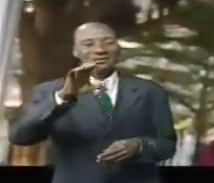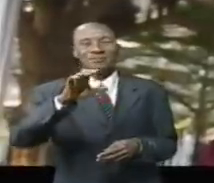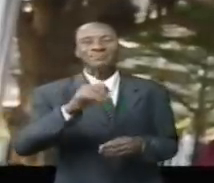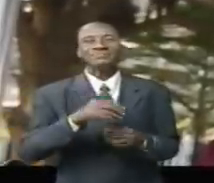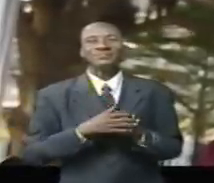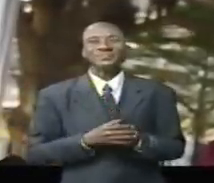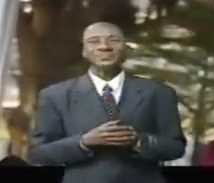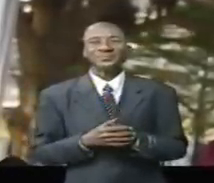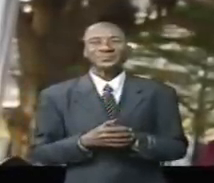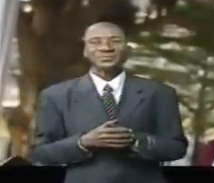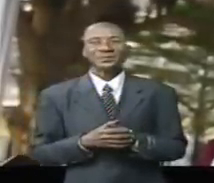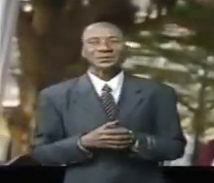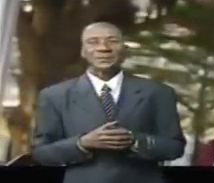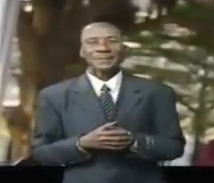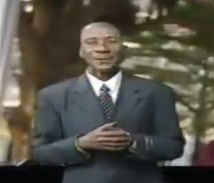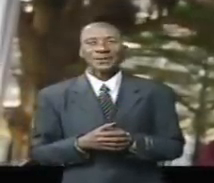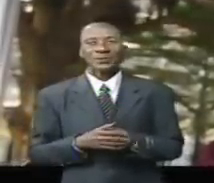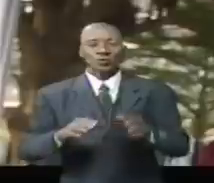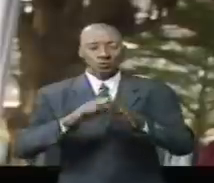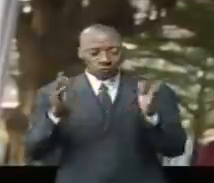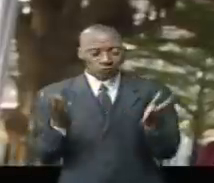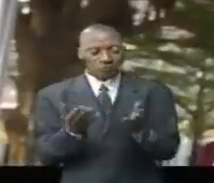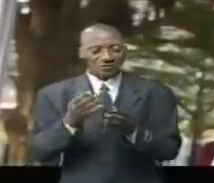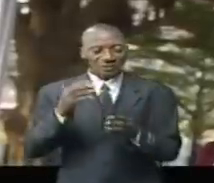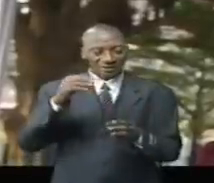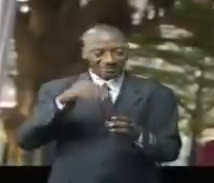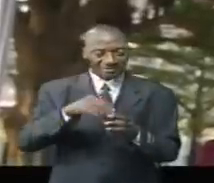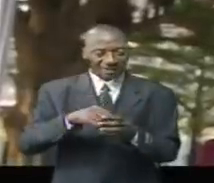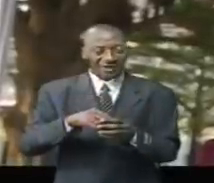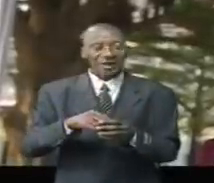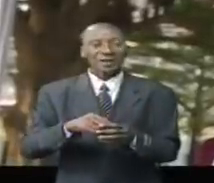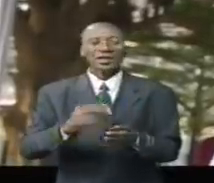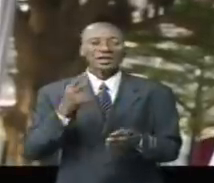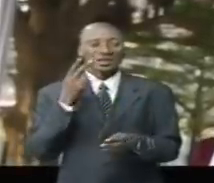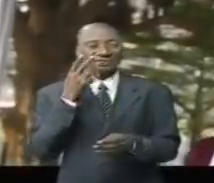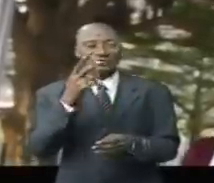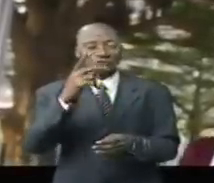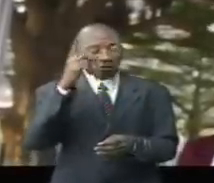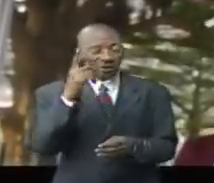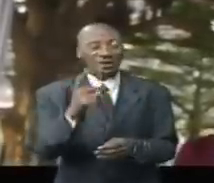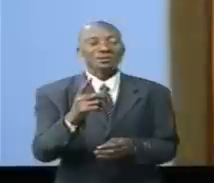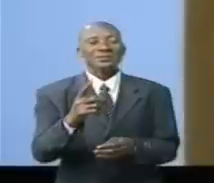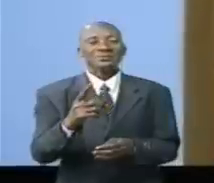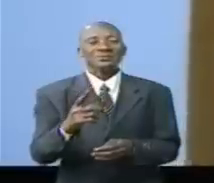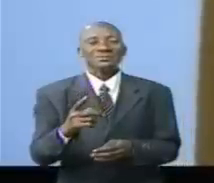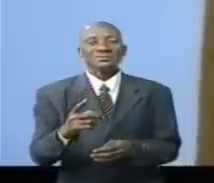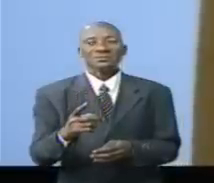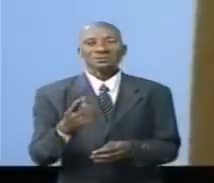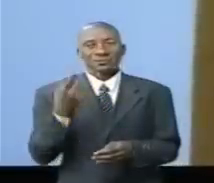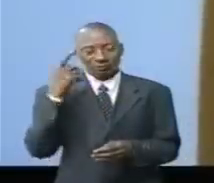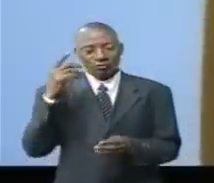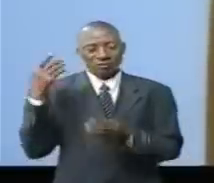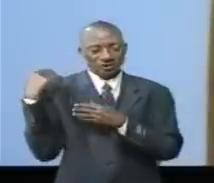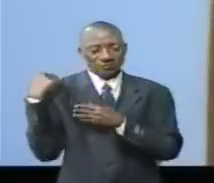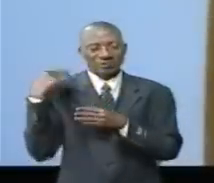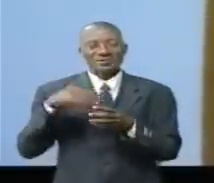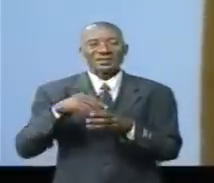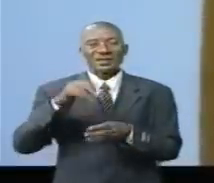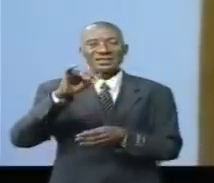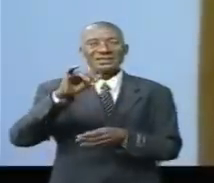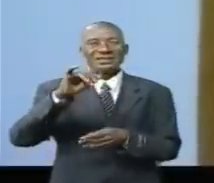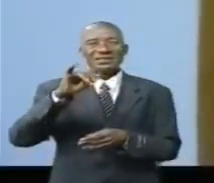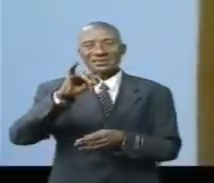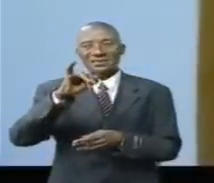et tout cela orienté dans une vision de faire de l'ISC une grande école de commerce. Une école pas seulement locale